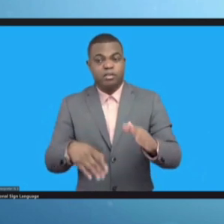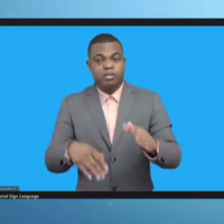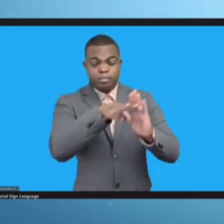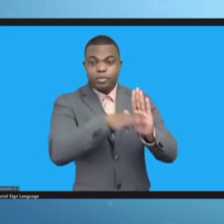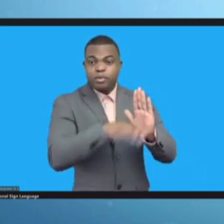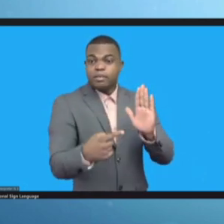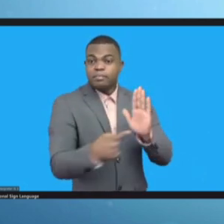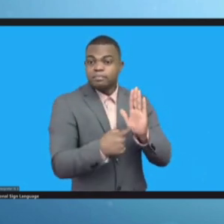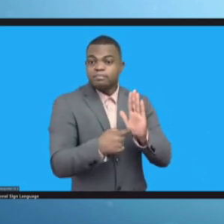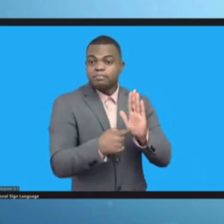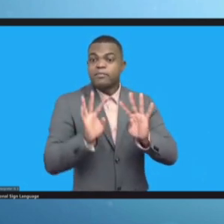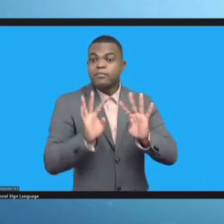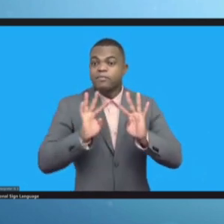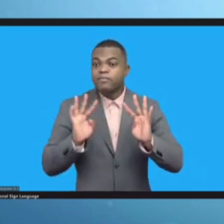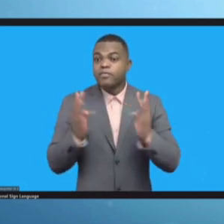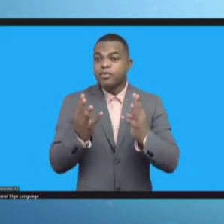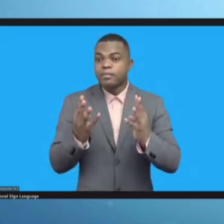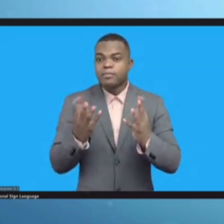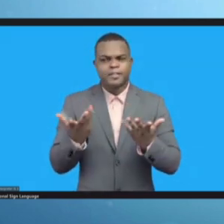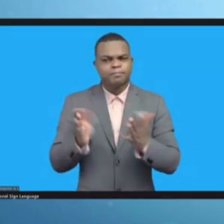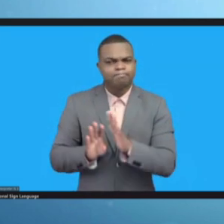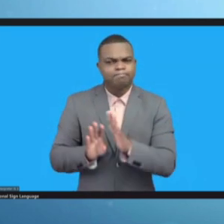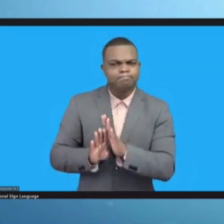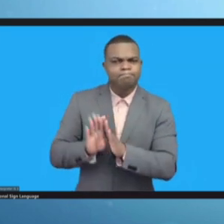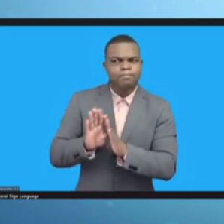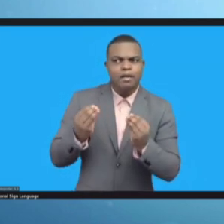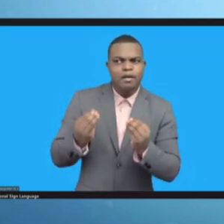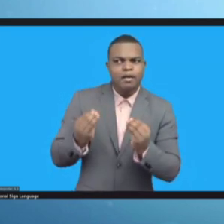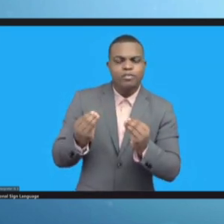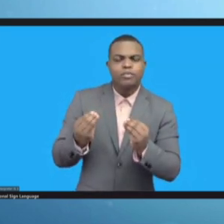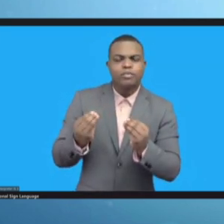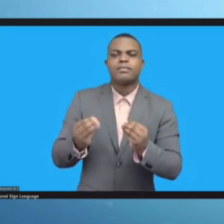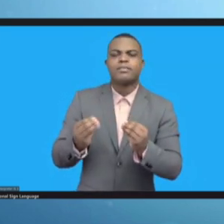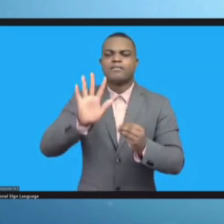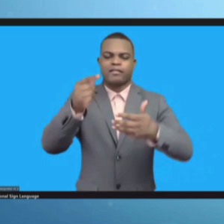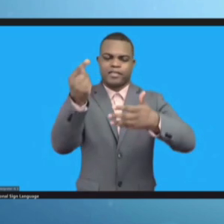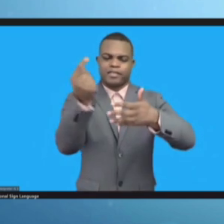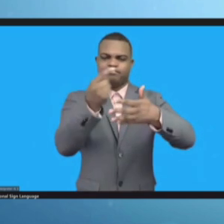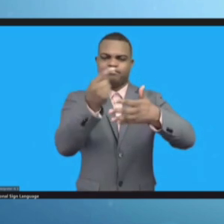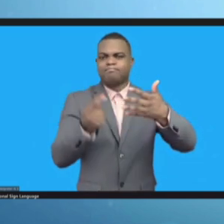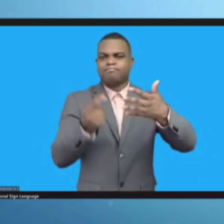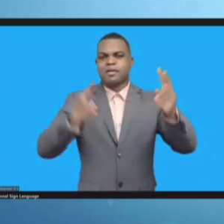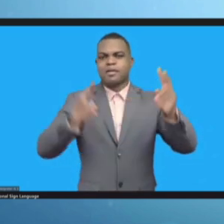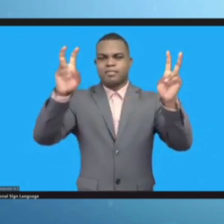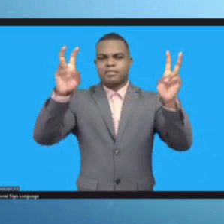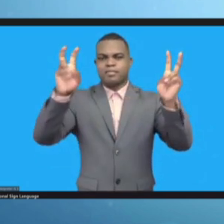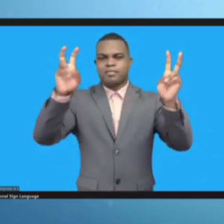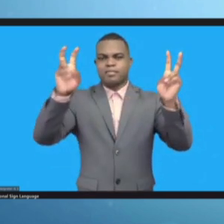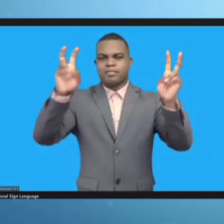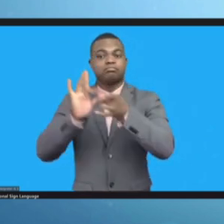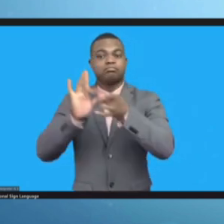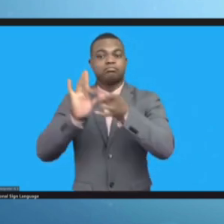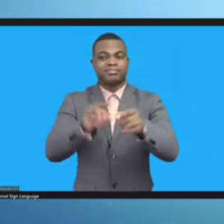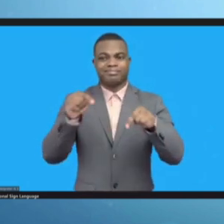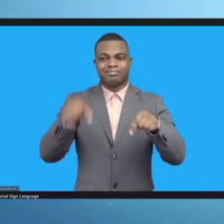подключают их планеты. Программа форума составлена governing data, protecting